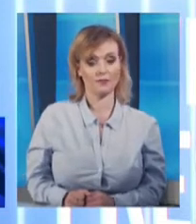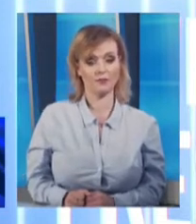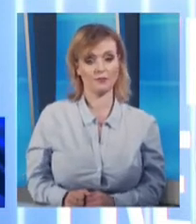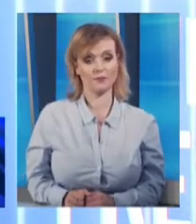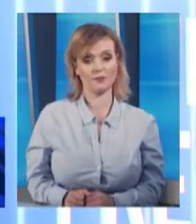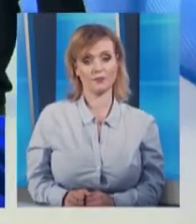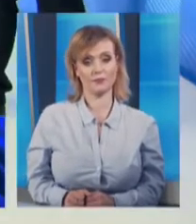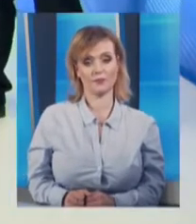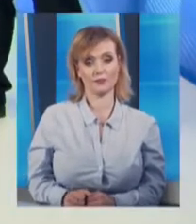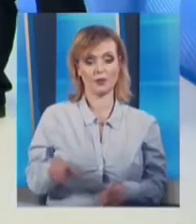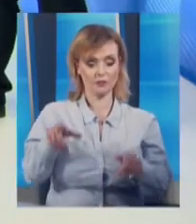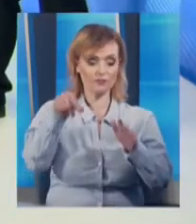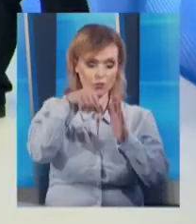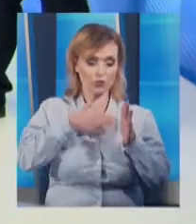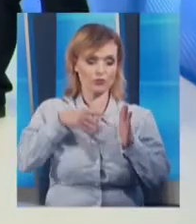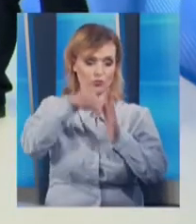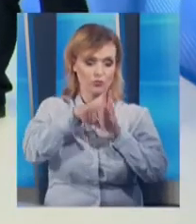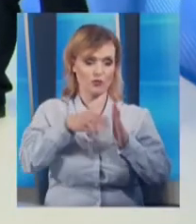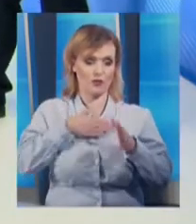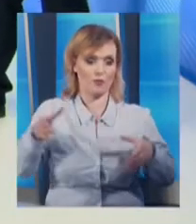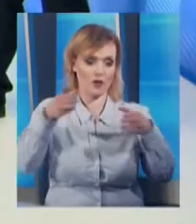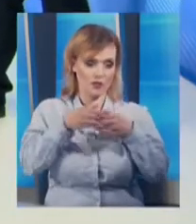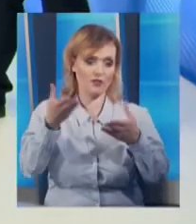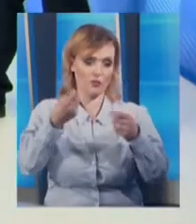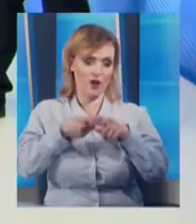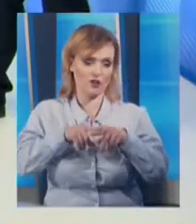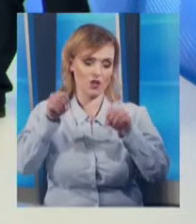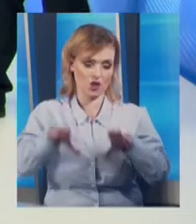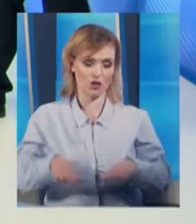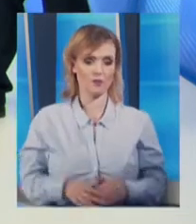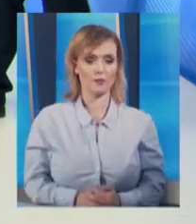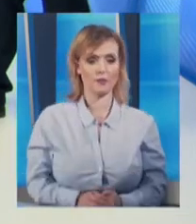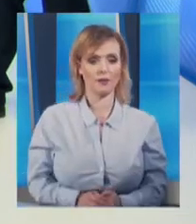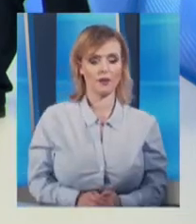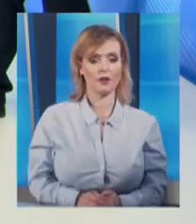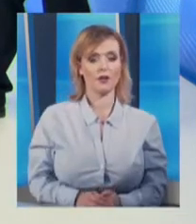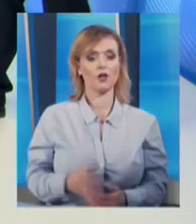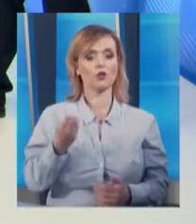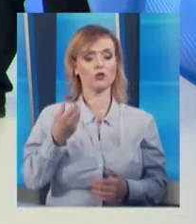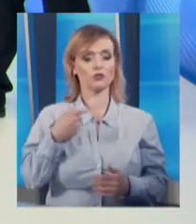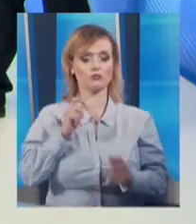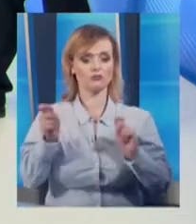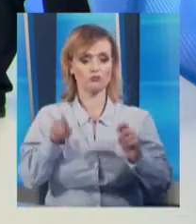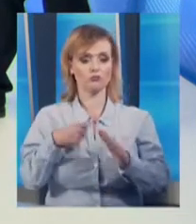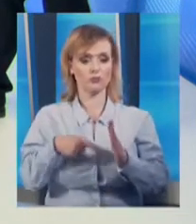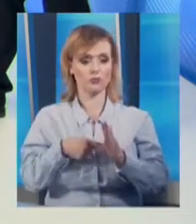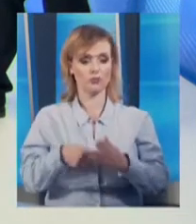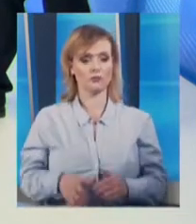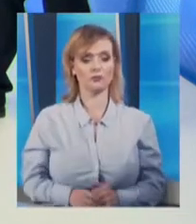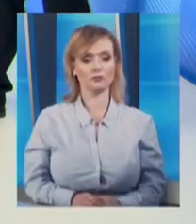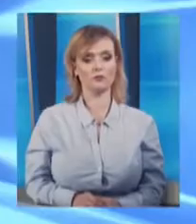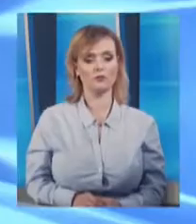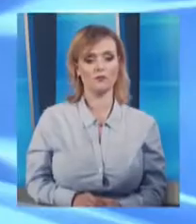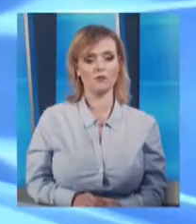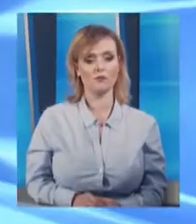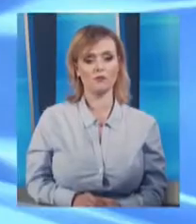platformii, da. Așa. Acum, încă rămânem la dumneavoastră să vă întreb următorul lucru. Ca să rămânem la platforma,